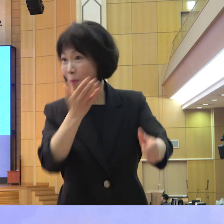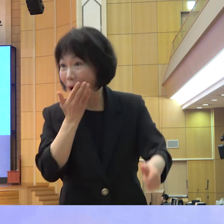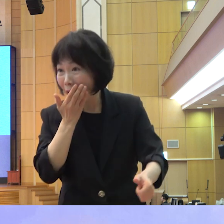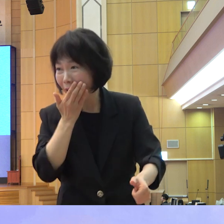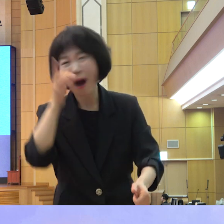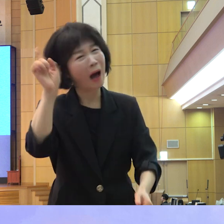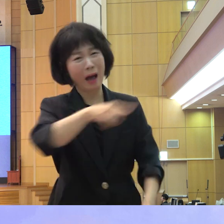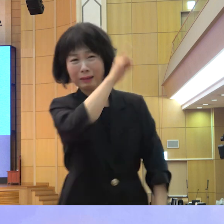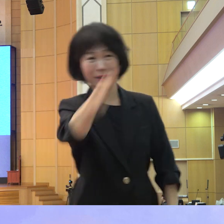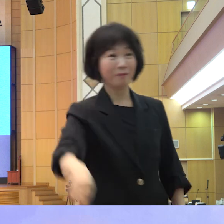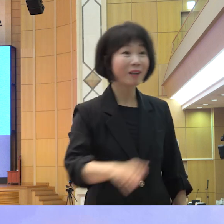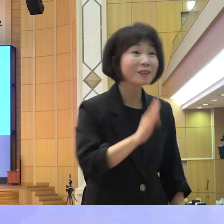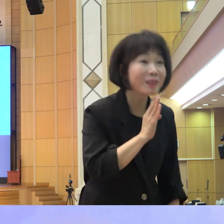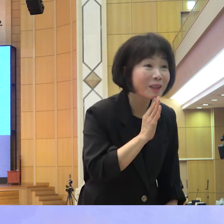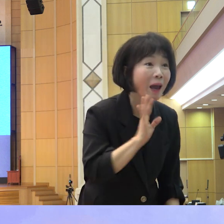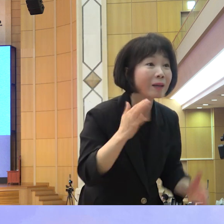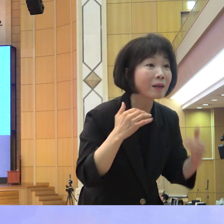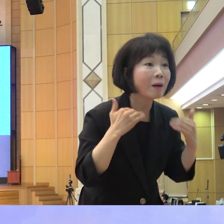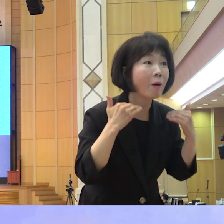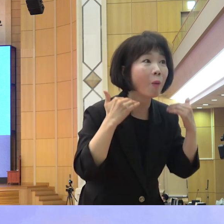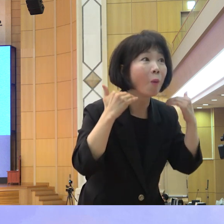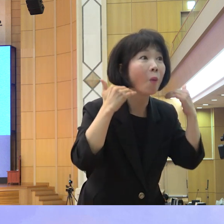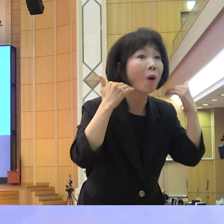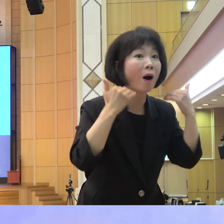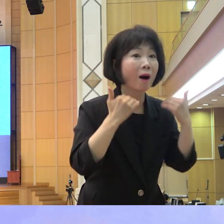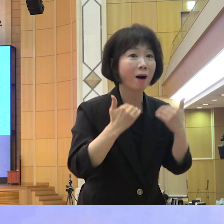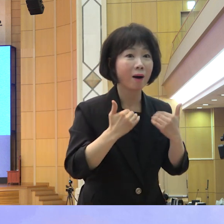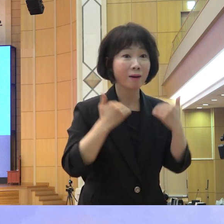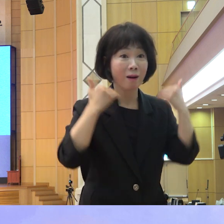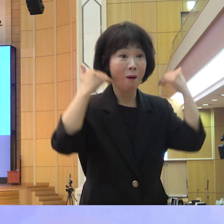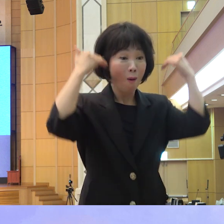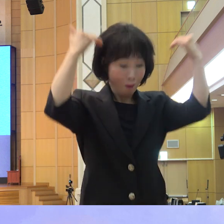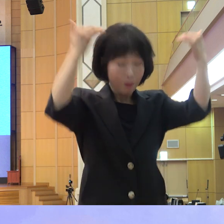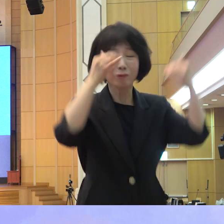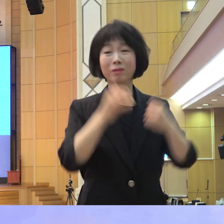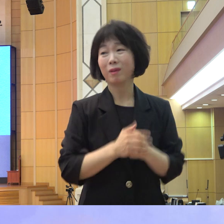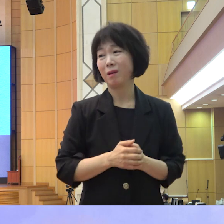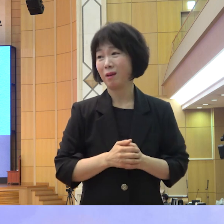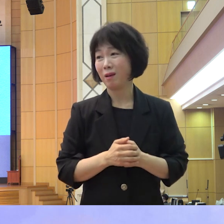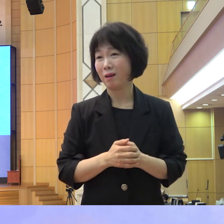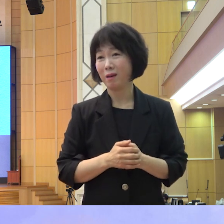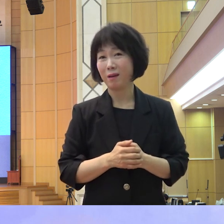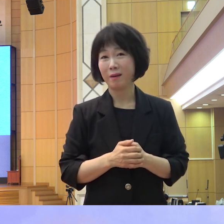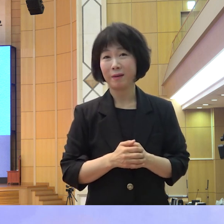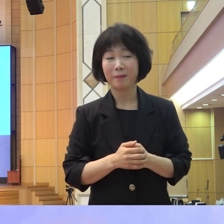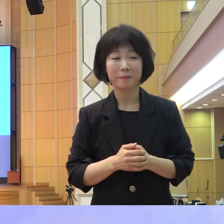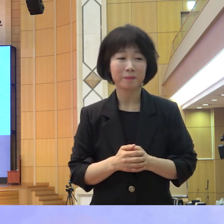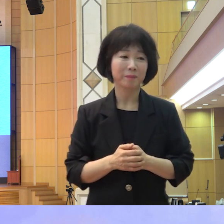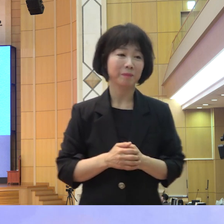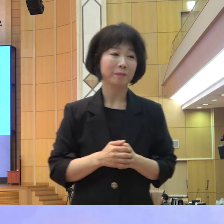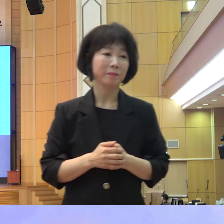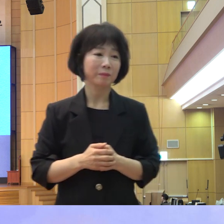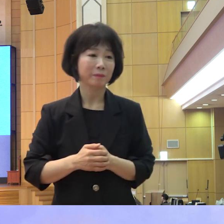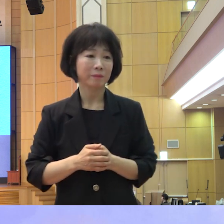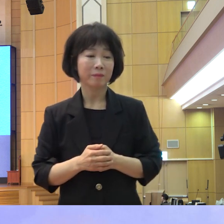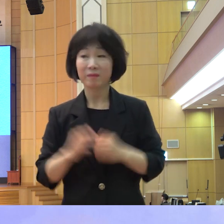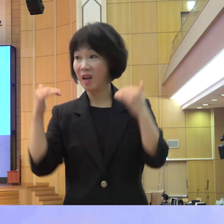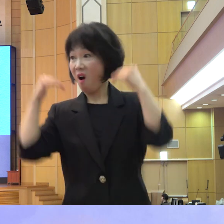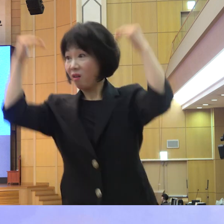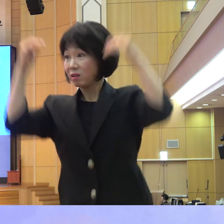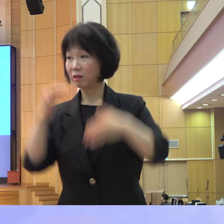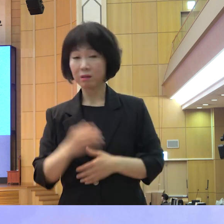되고 중학생 되고 등등등 이렇게 되면 그 아이들이 실수하고 그 아이들이 실패하고 이러면 막 우리 어른들은 꾸중을